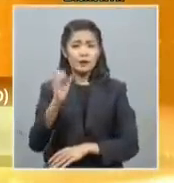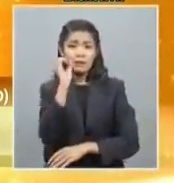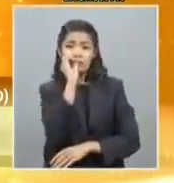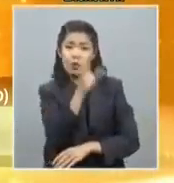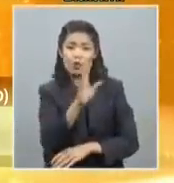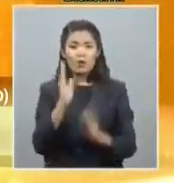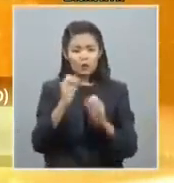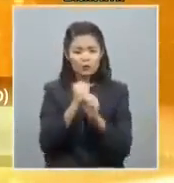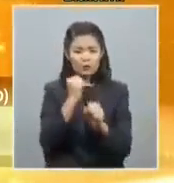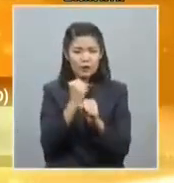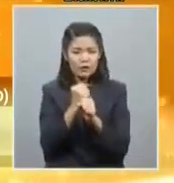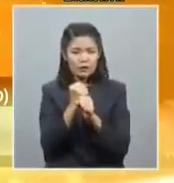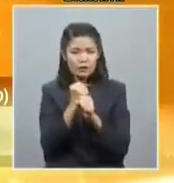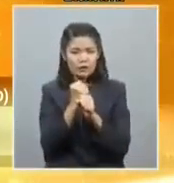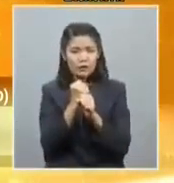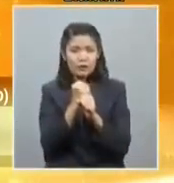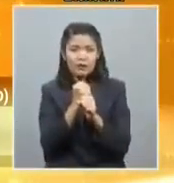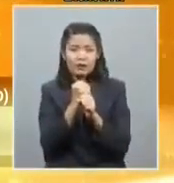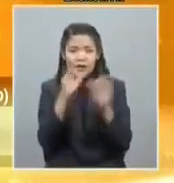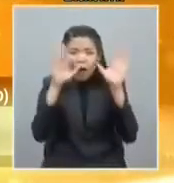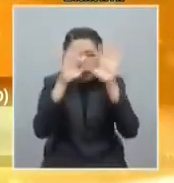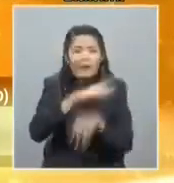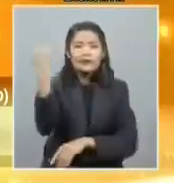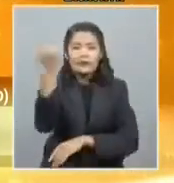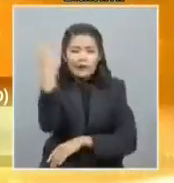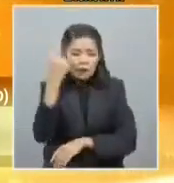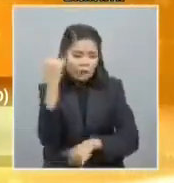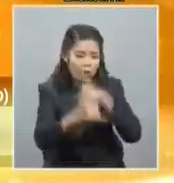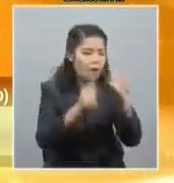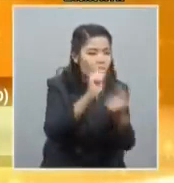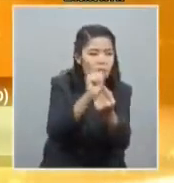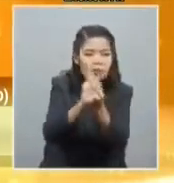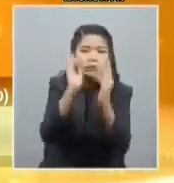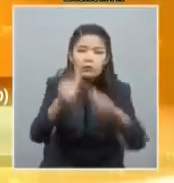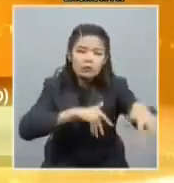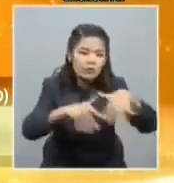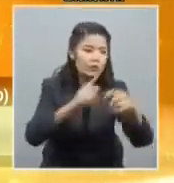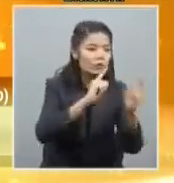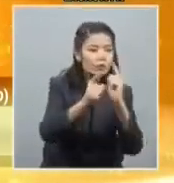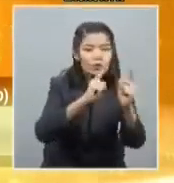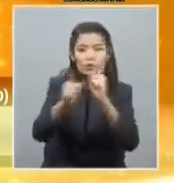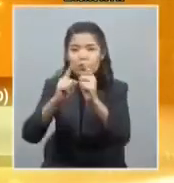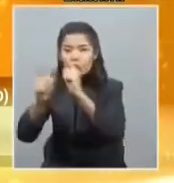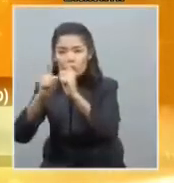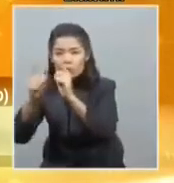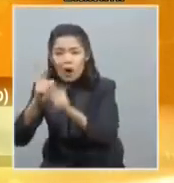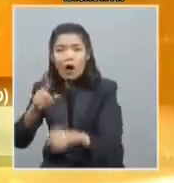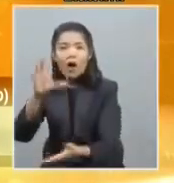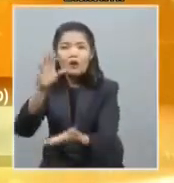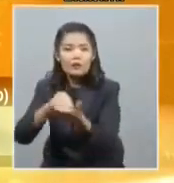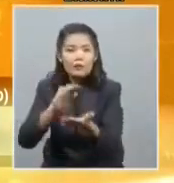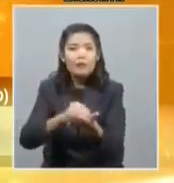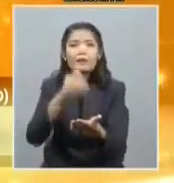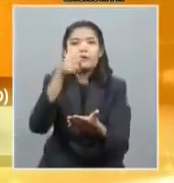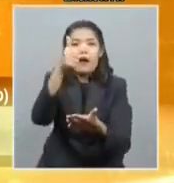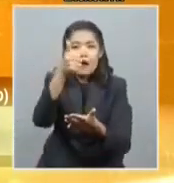ที่แฝงตัวเข้าไปในลักษณะนักท่องเที่ยวก็ไปพูดคุยกับชาวบ้านไปพูดคุยกับทุกฝ่ายจนได้ข้อมูลแฝ